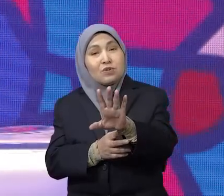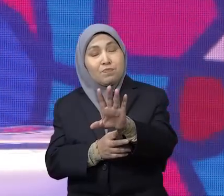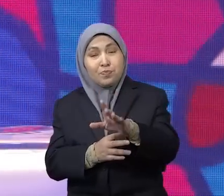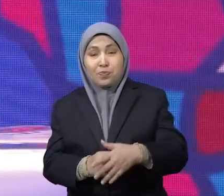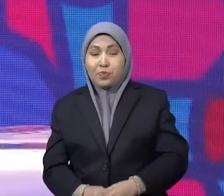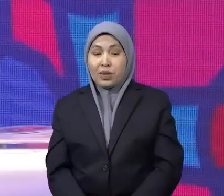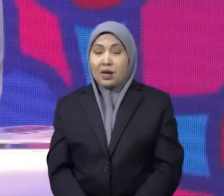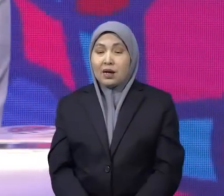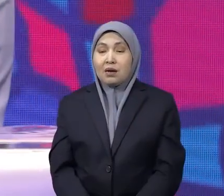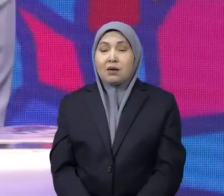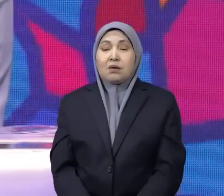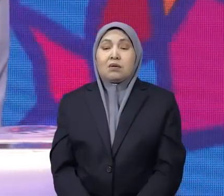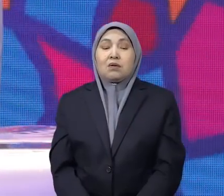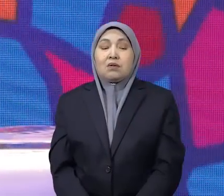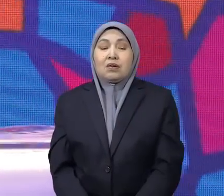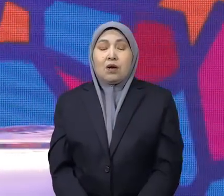minasyaitanirrajim.